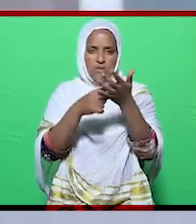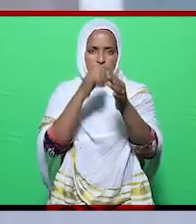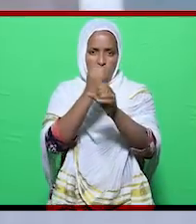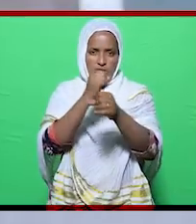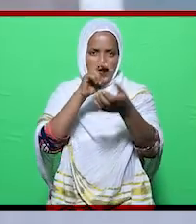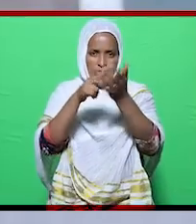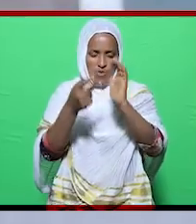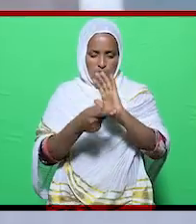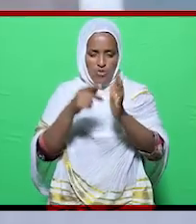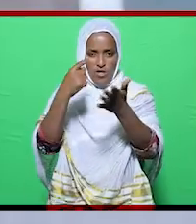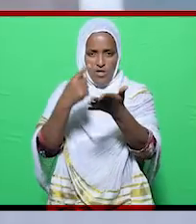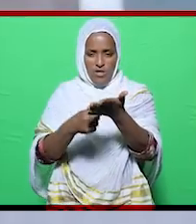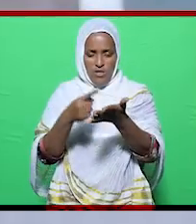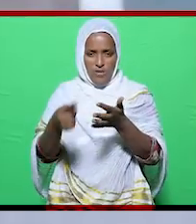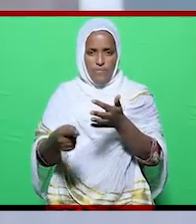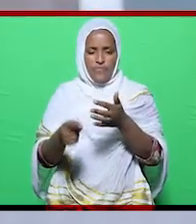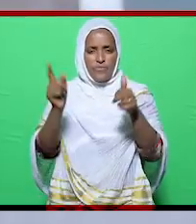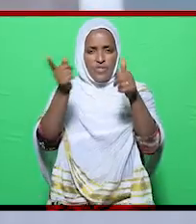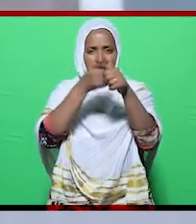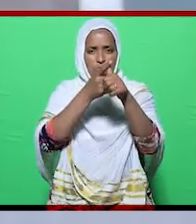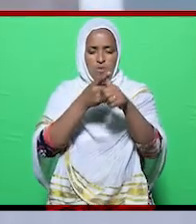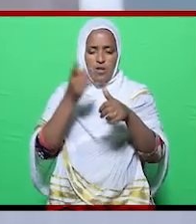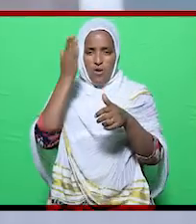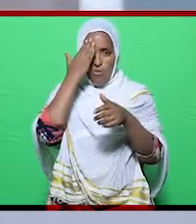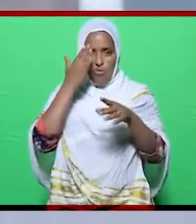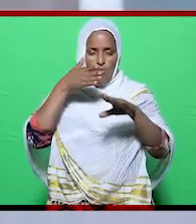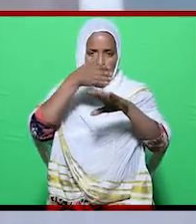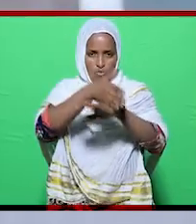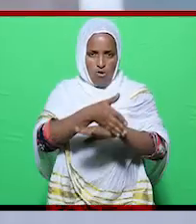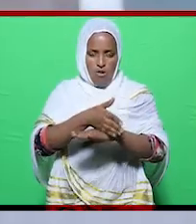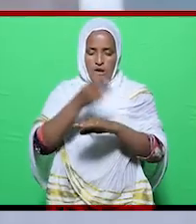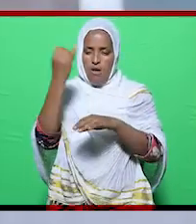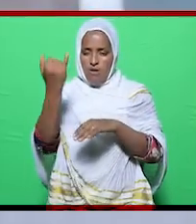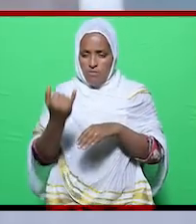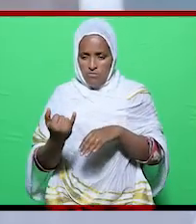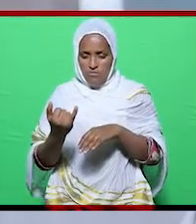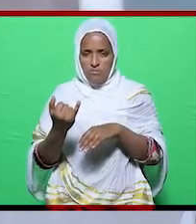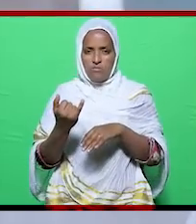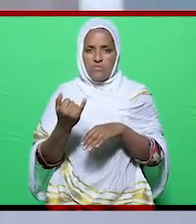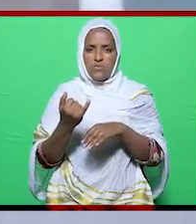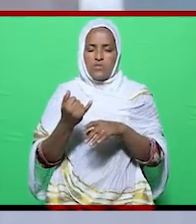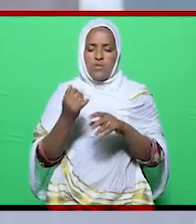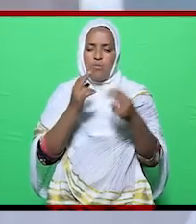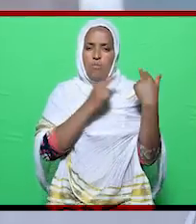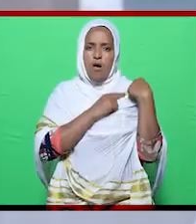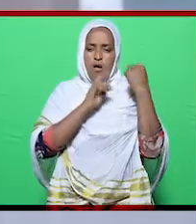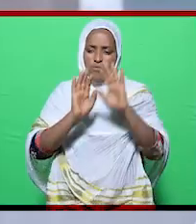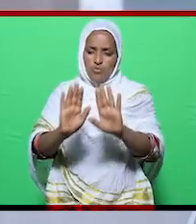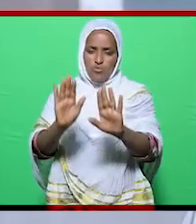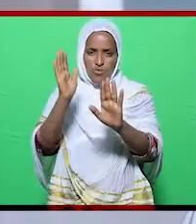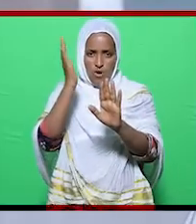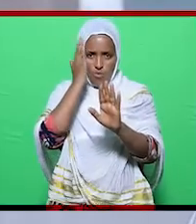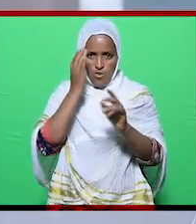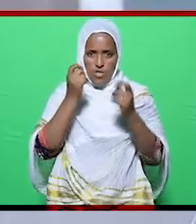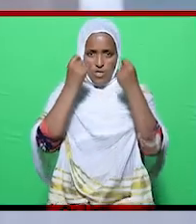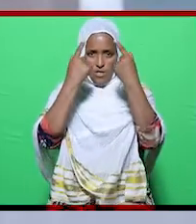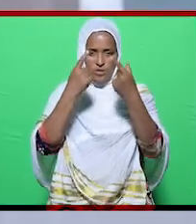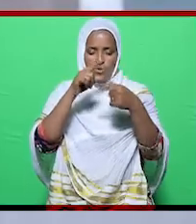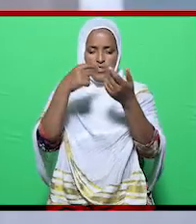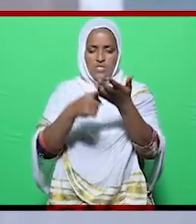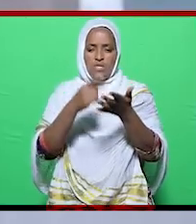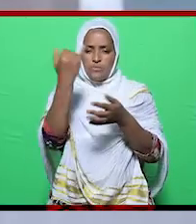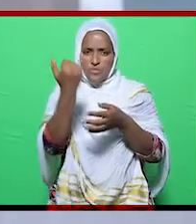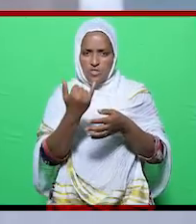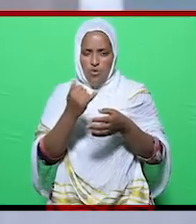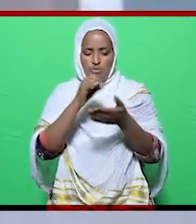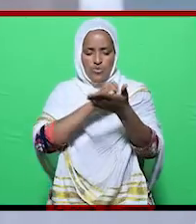ስተት ስለሚያሰራ ማለት ነው። ይሄንን መጀመሪያ ካወቀው በኋላ የሚስለውን ባለቤቱን ካወቀ